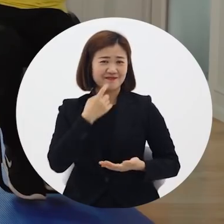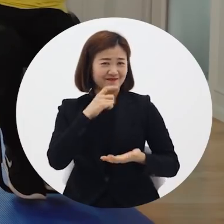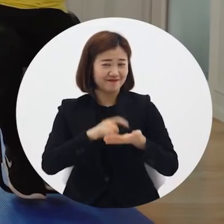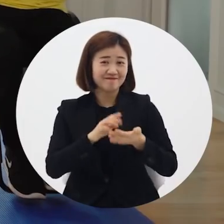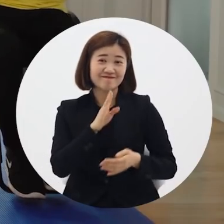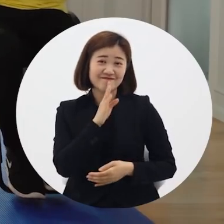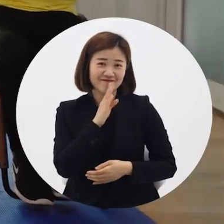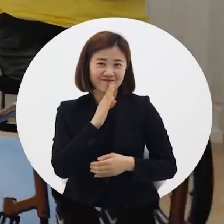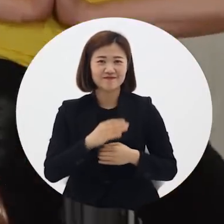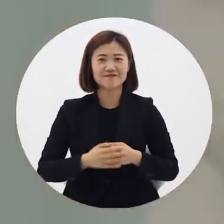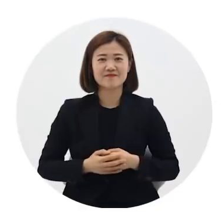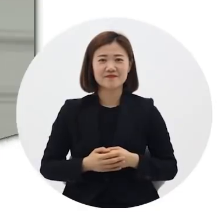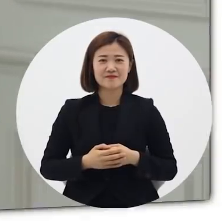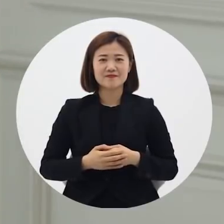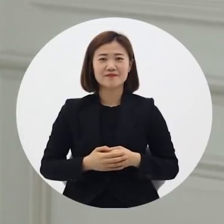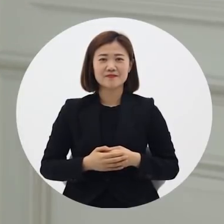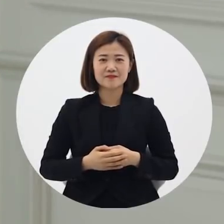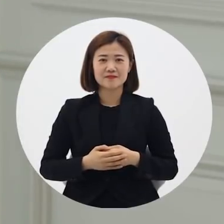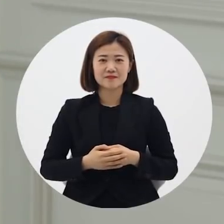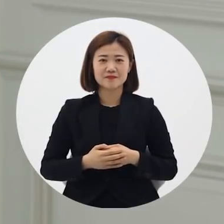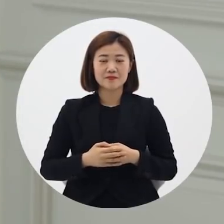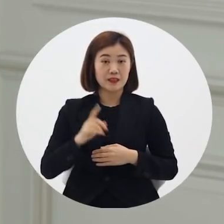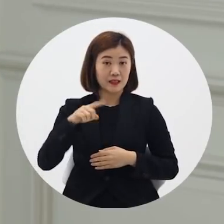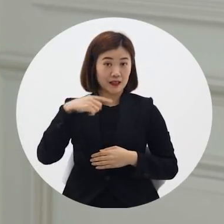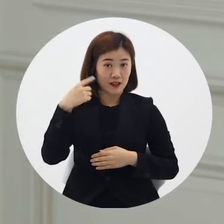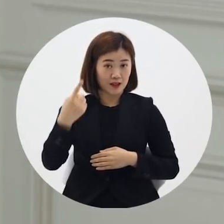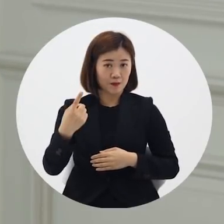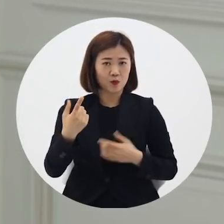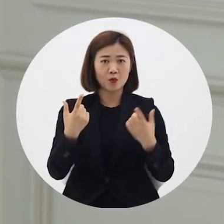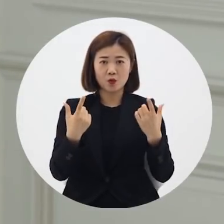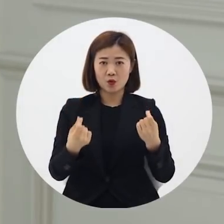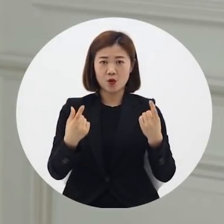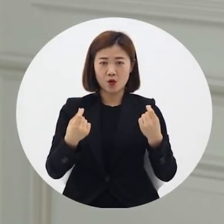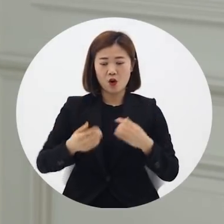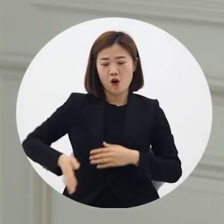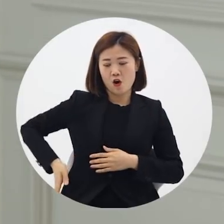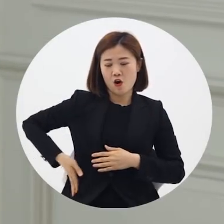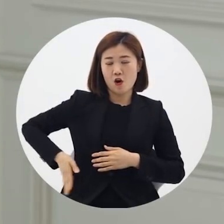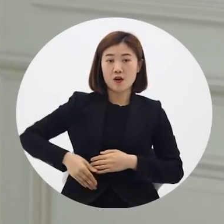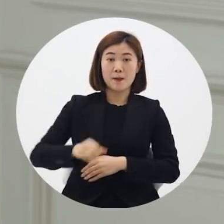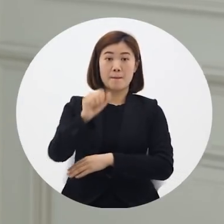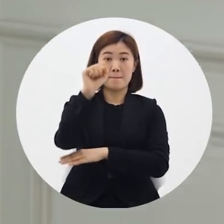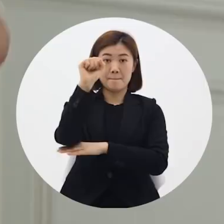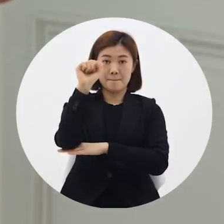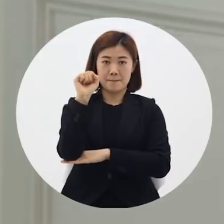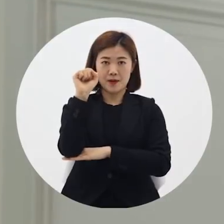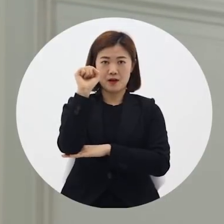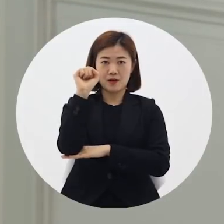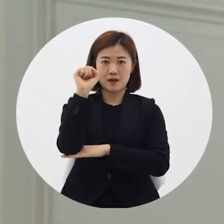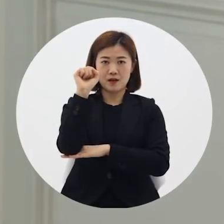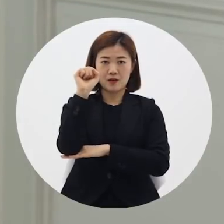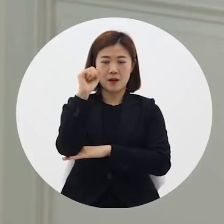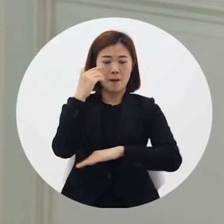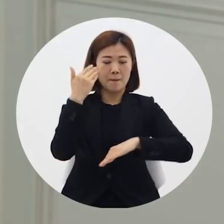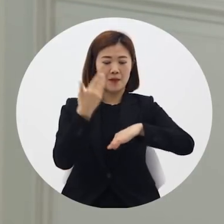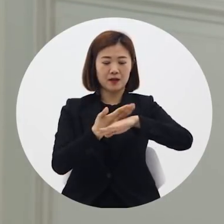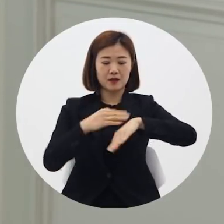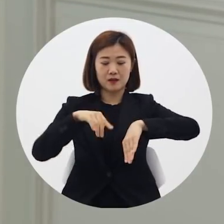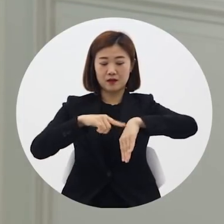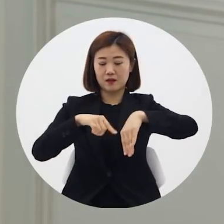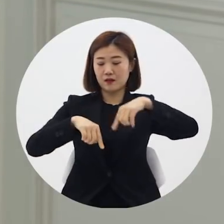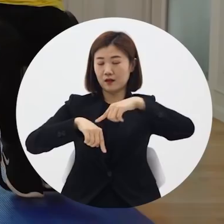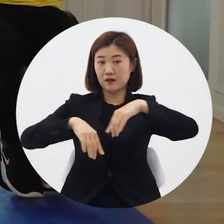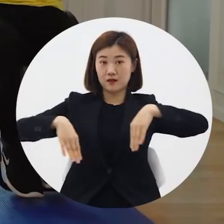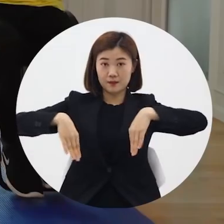쉽군요. 네. 자, 다음 동작도 마찬가지로 허리를 펴주신 상태에서 반대로 손등을